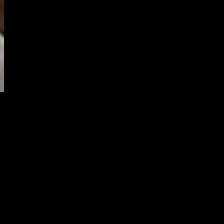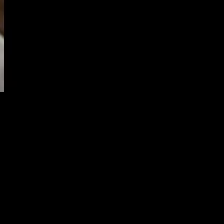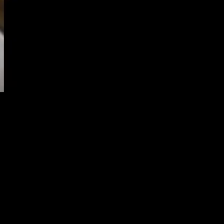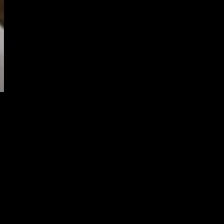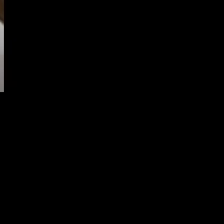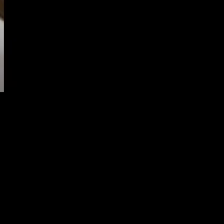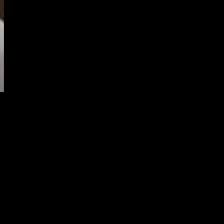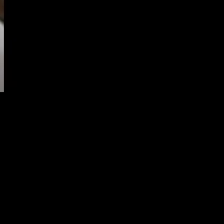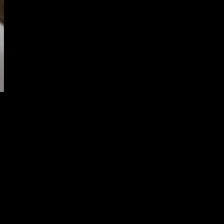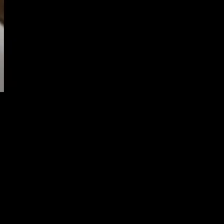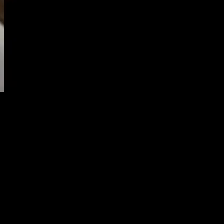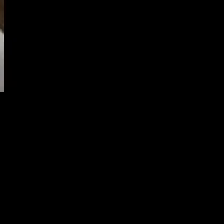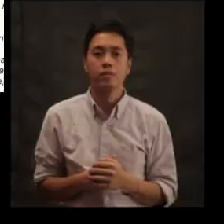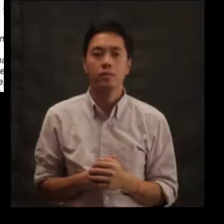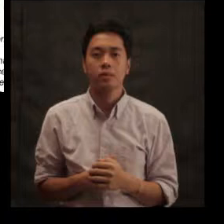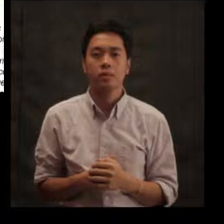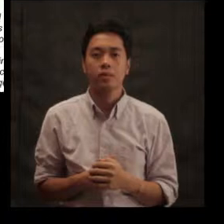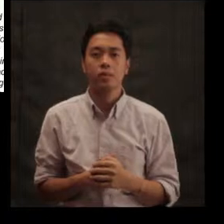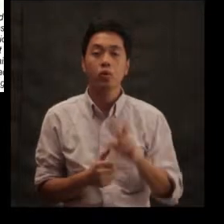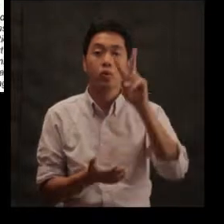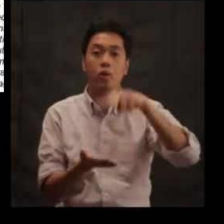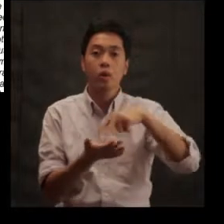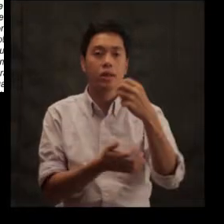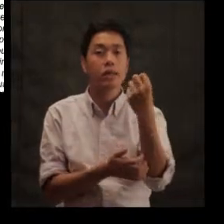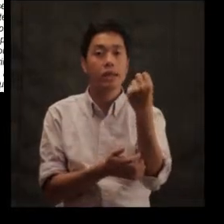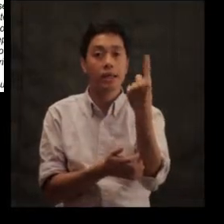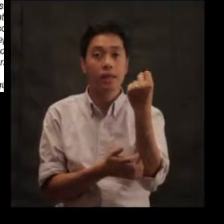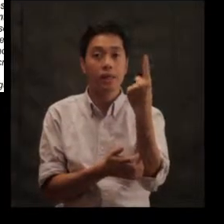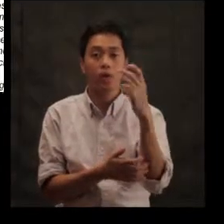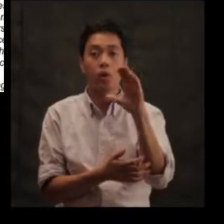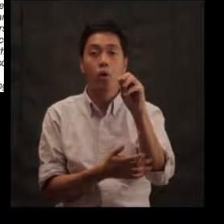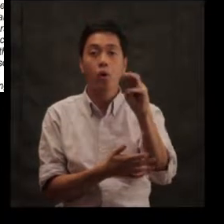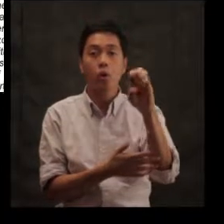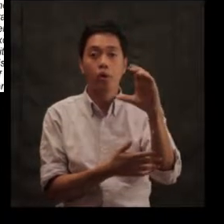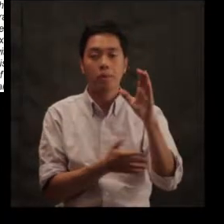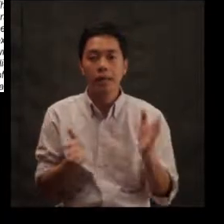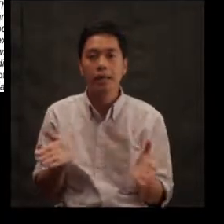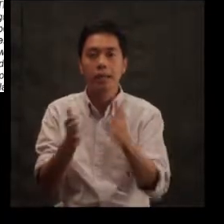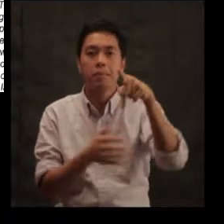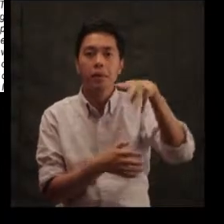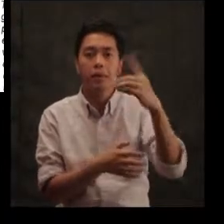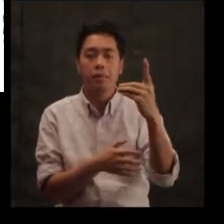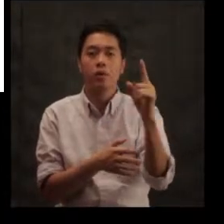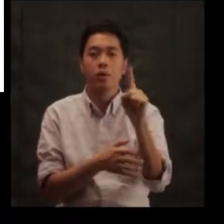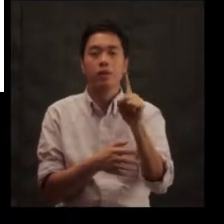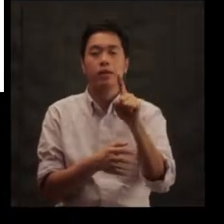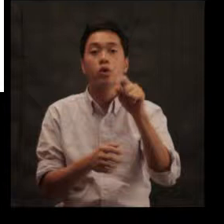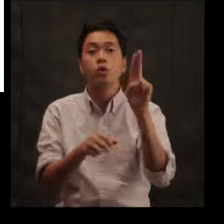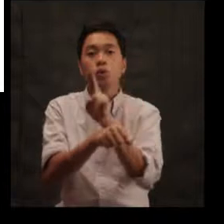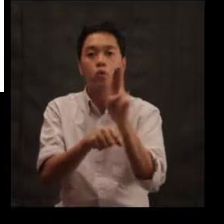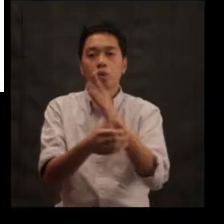sa kalusugan, nutrisyon at edukasyon. Noong nakaraang 2011, sa pamamagitan ng mga pahayagan at sa pamamahagi ng mga